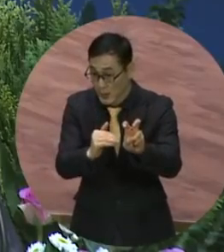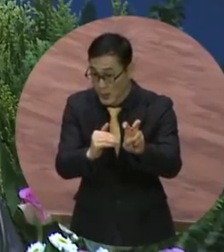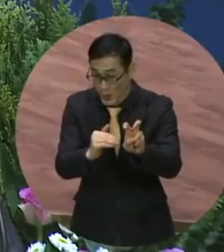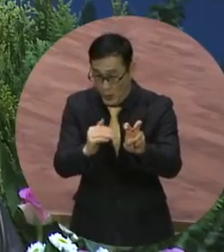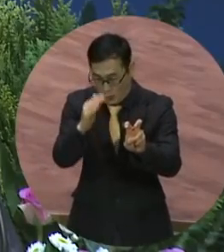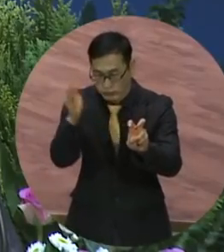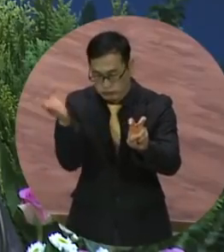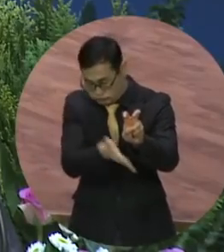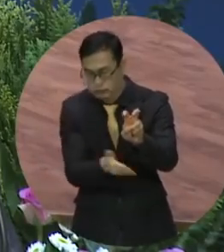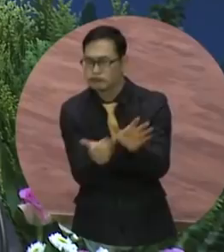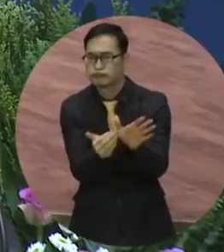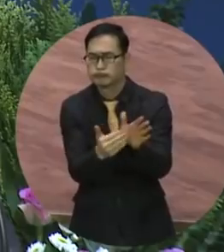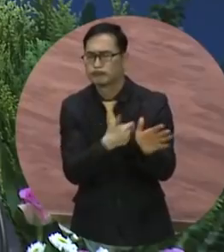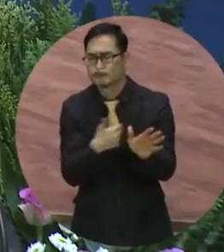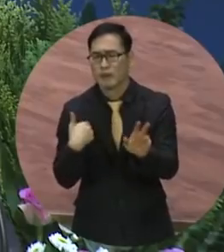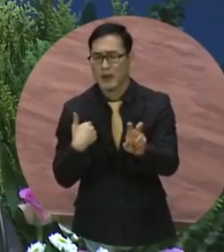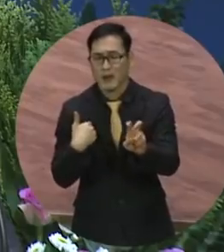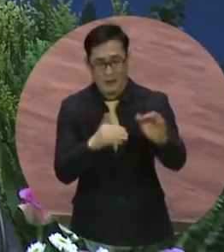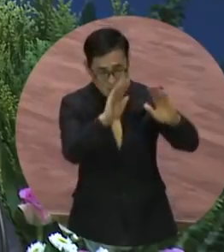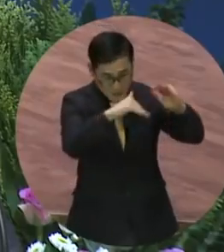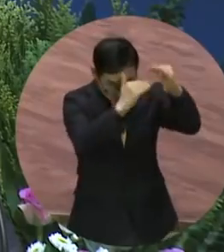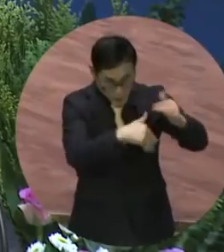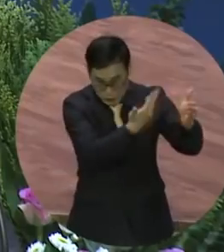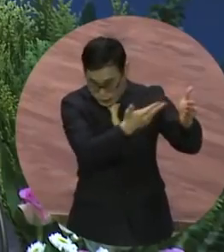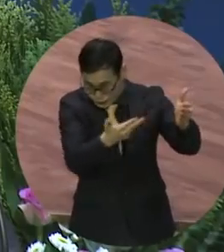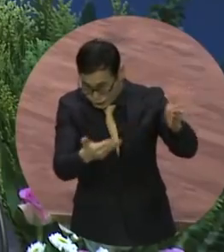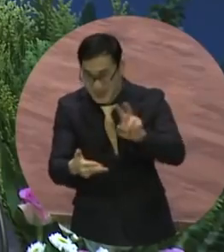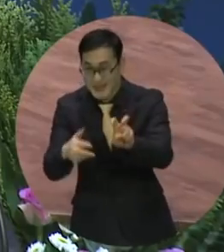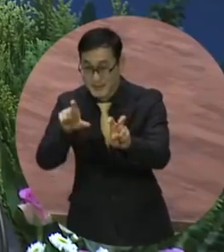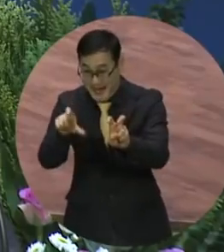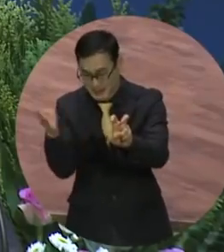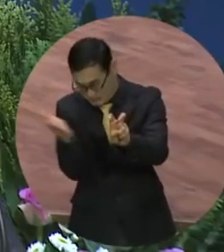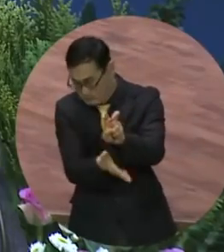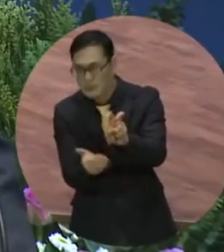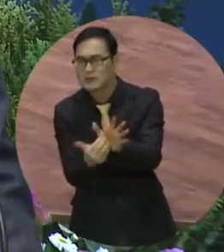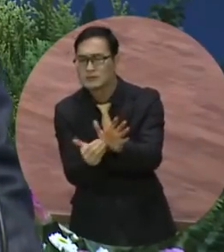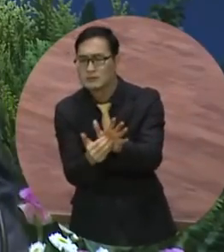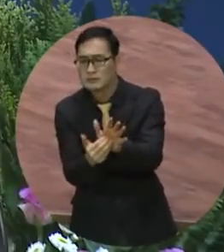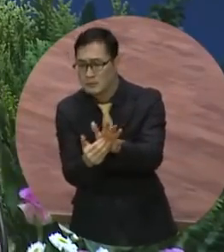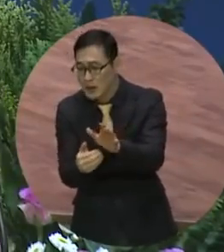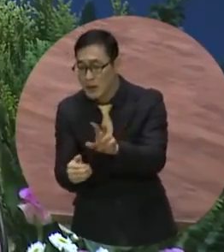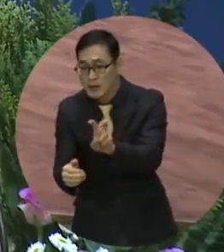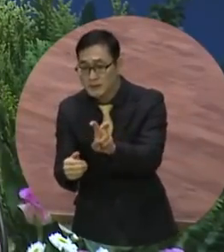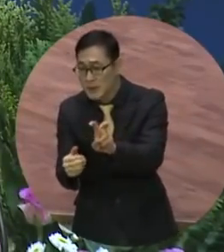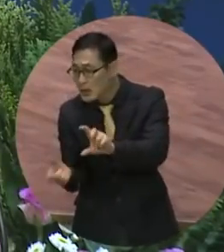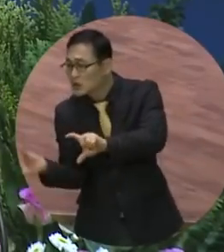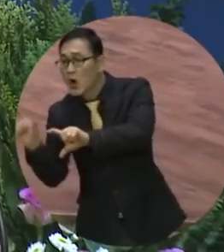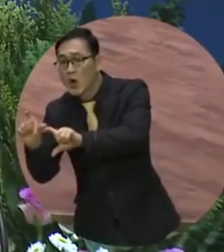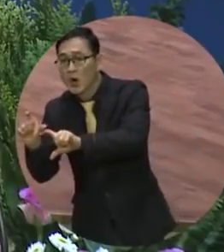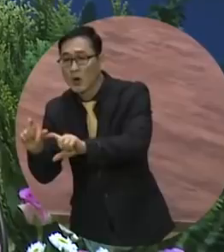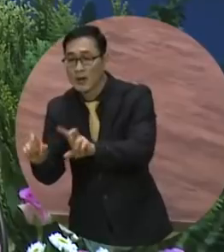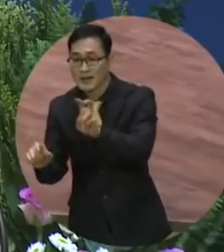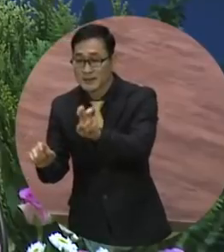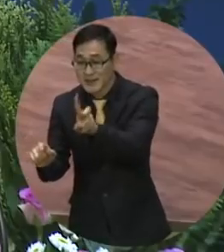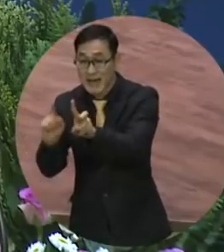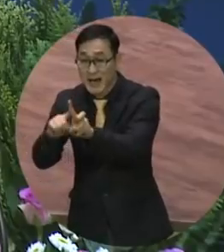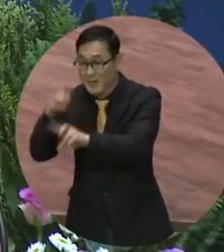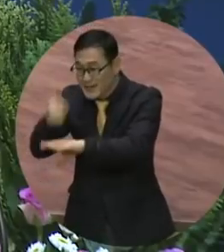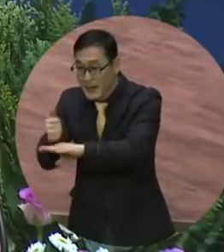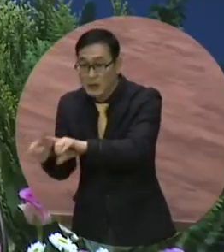내도 돼요. 이 흐름을 보면 20장으로 딱 끝내도 되는데 왜 요한이 한 장을 더